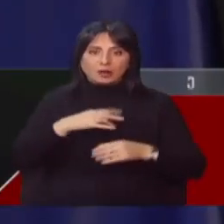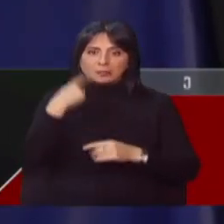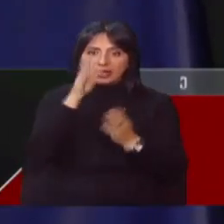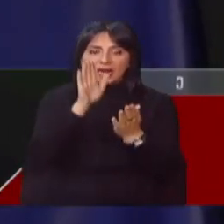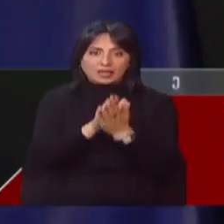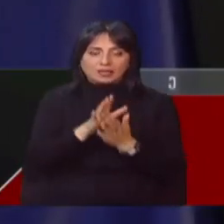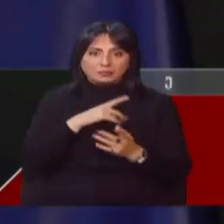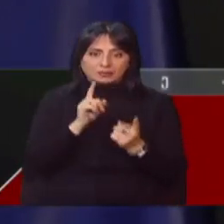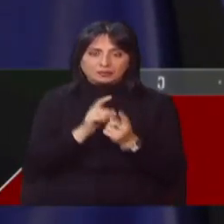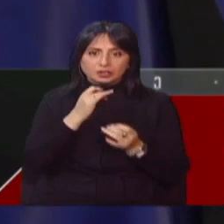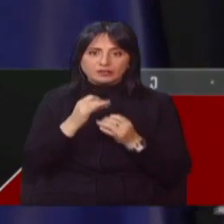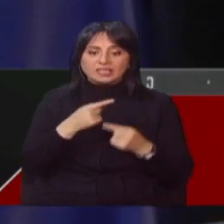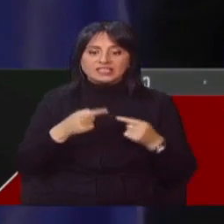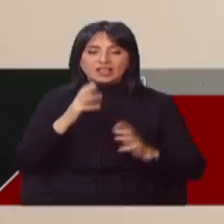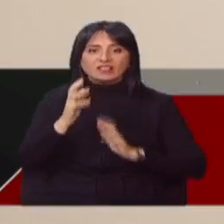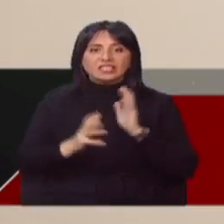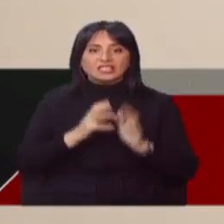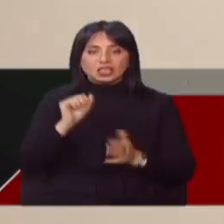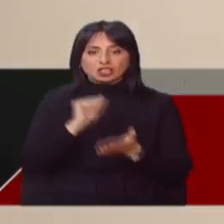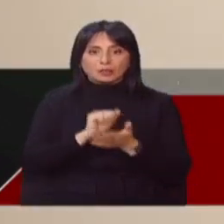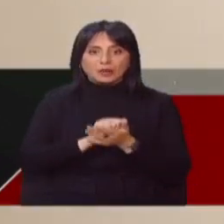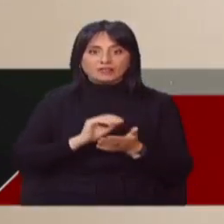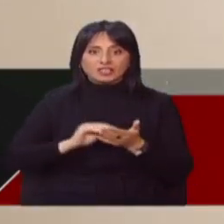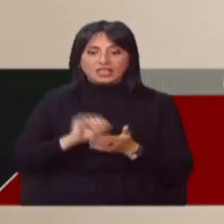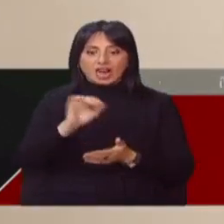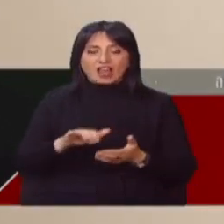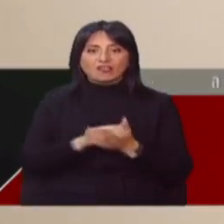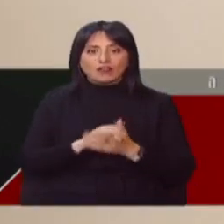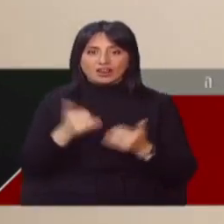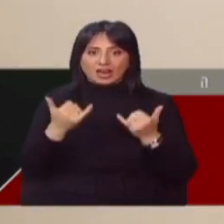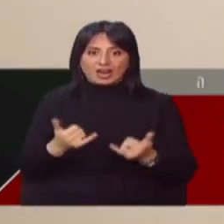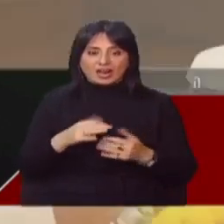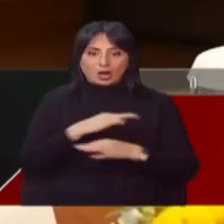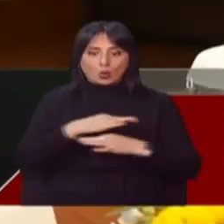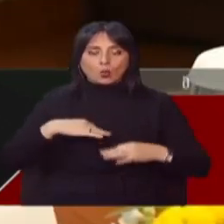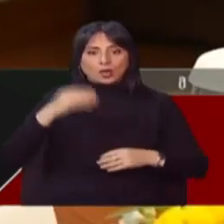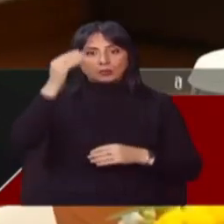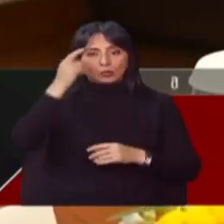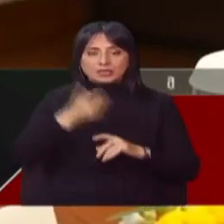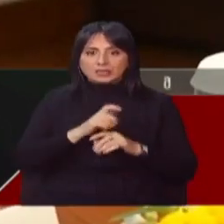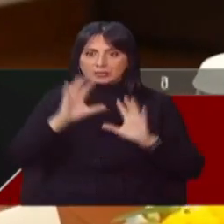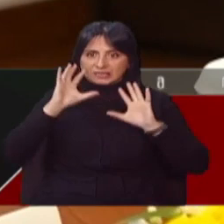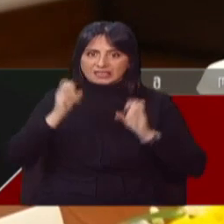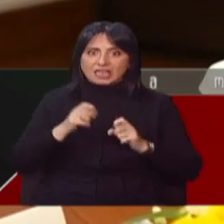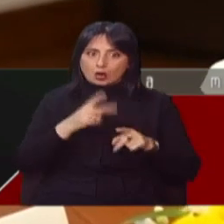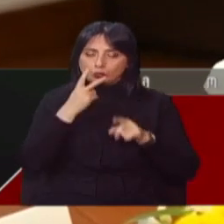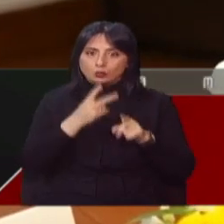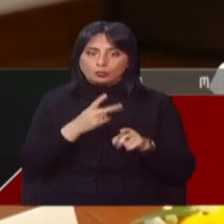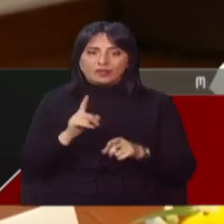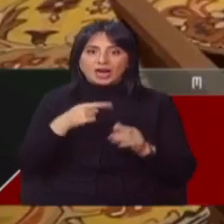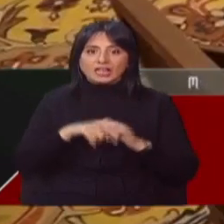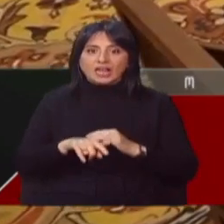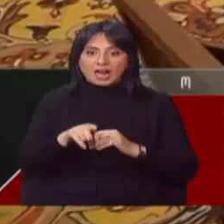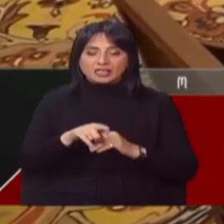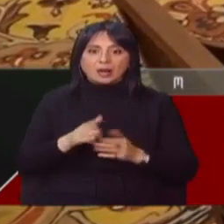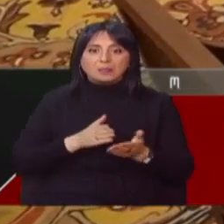შეხვდა ორბანს. სხვადასხვა საერთაშორისო გამოცემები წერენ, რომ ევროკავშირში ამჯერად უნგრეთის პოზიცია საკმაოდ სერიოზულად ეკიდებიან, რადგან